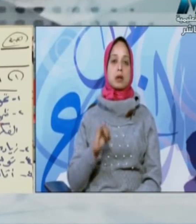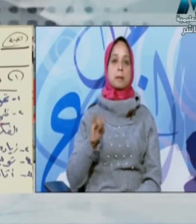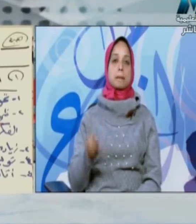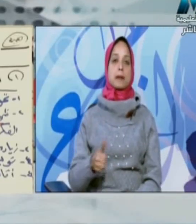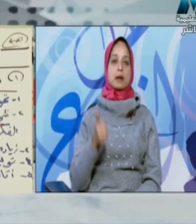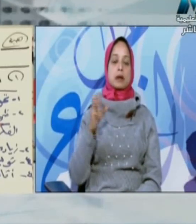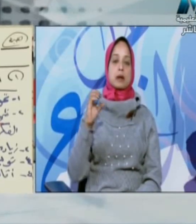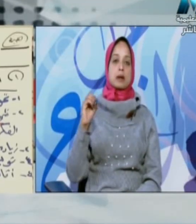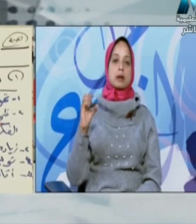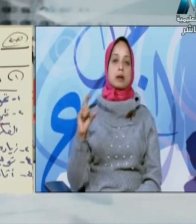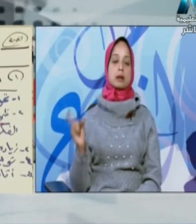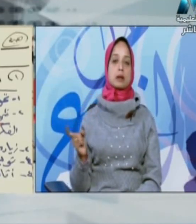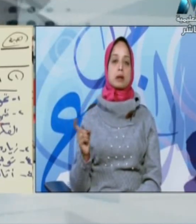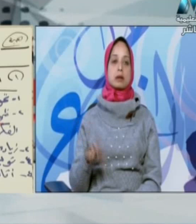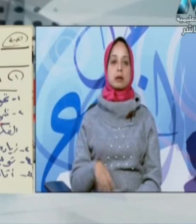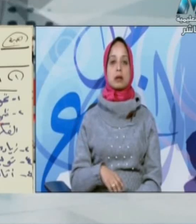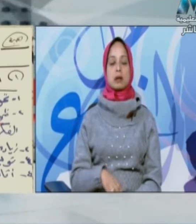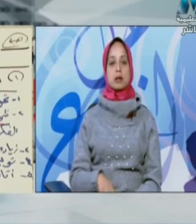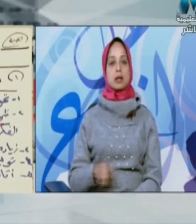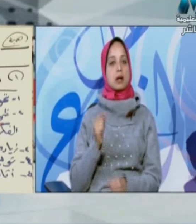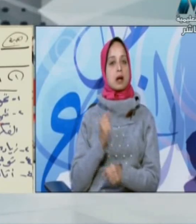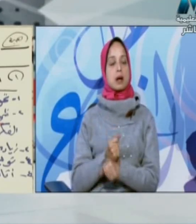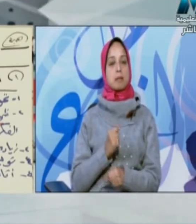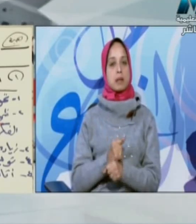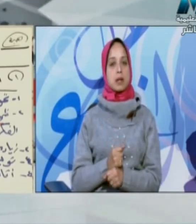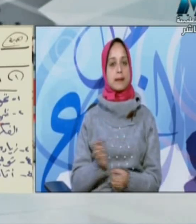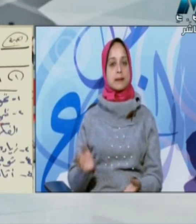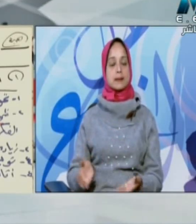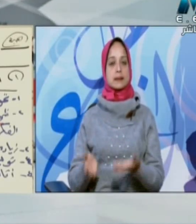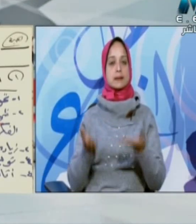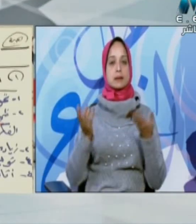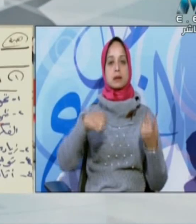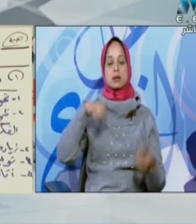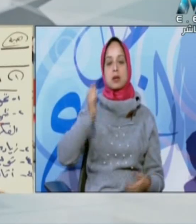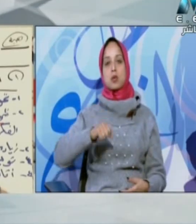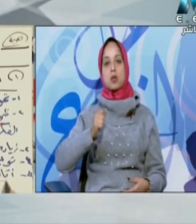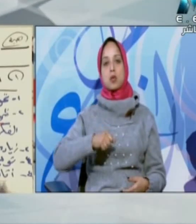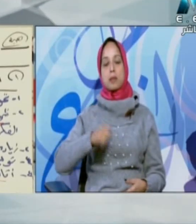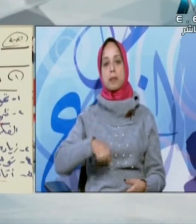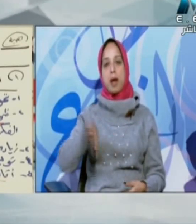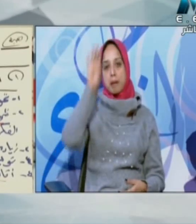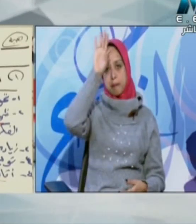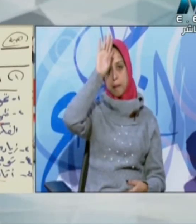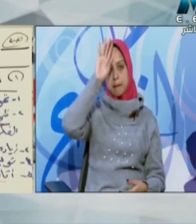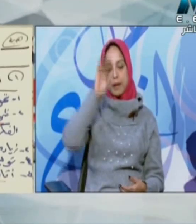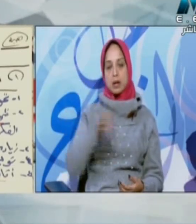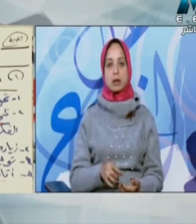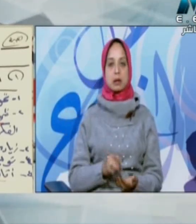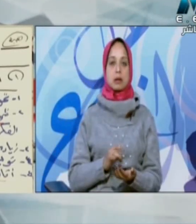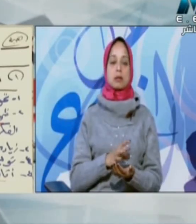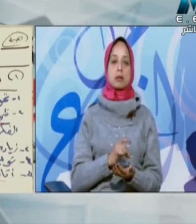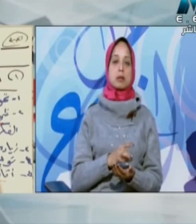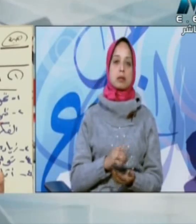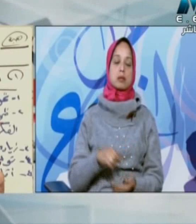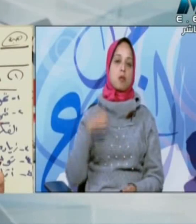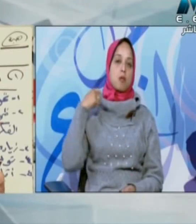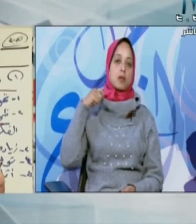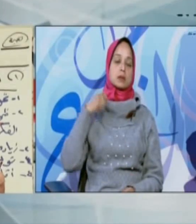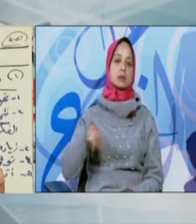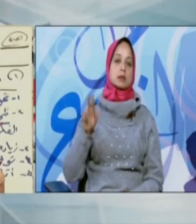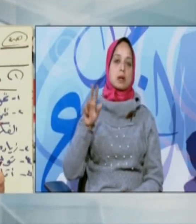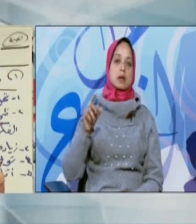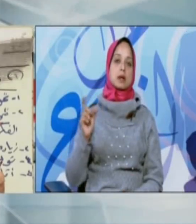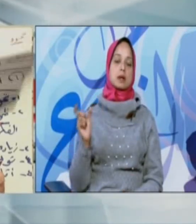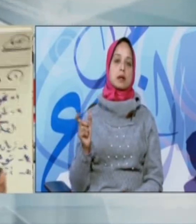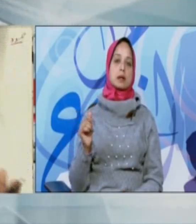محورية. الأمر الذي أدى إلى زيادة الحكم الملكي وإقالة الملك وزارة النحاس. طيب هنشوف محمد